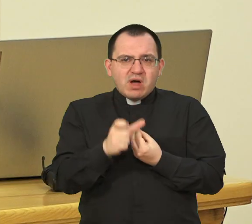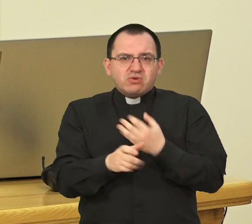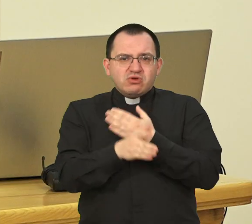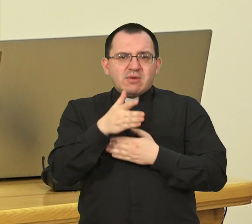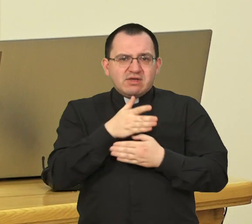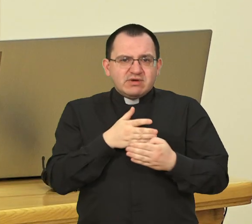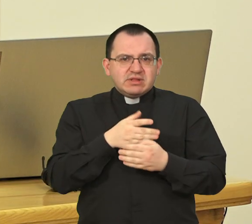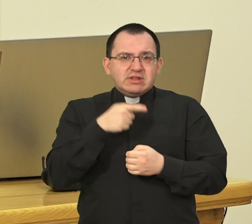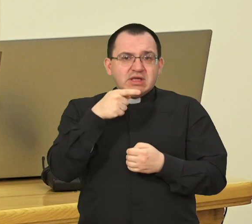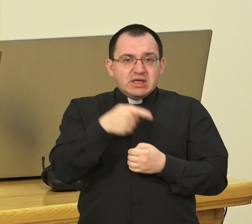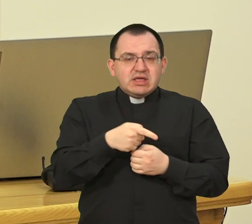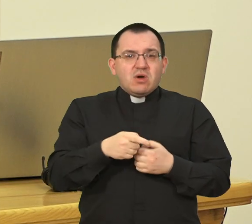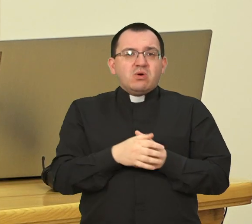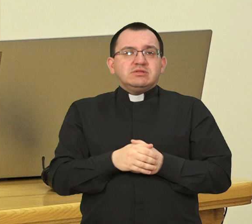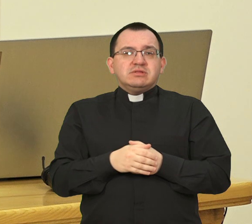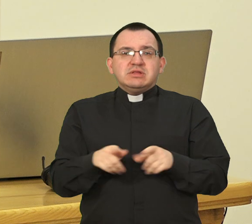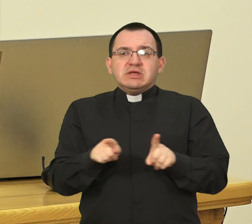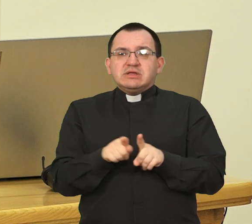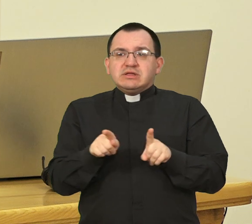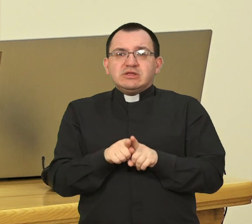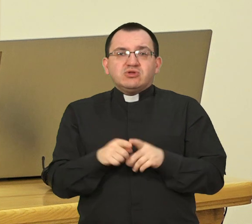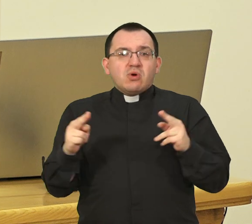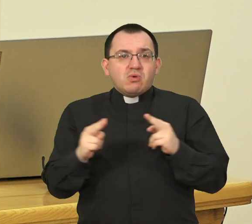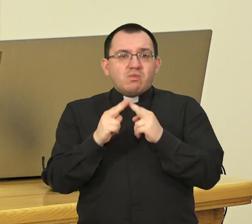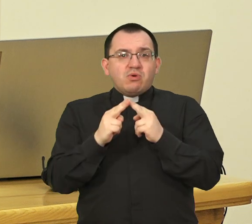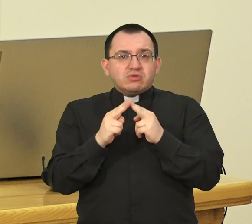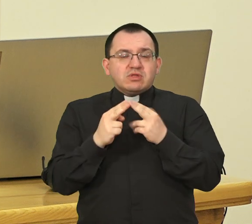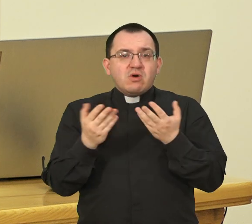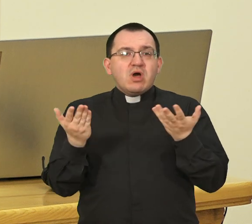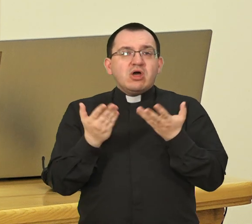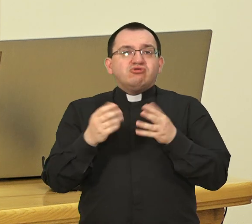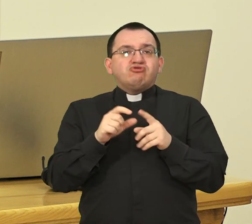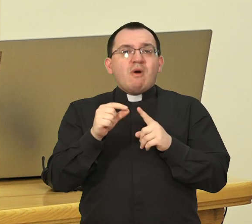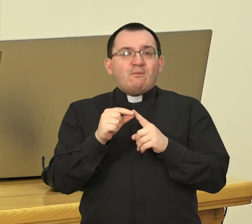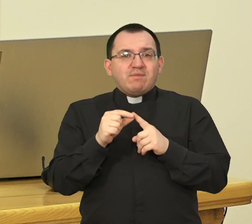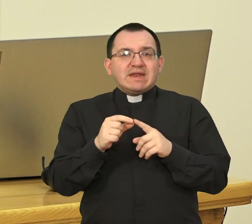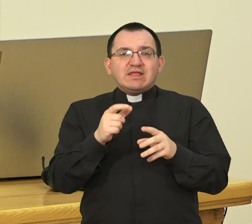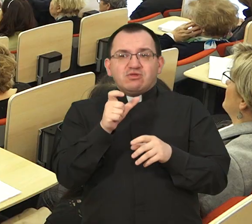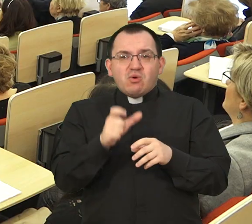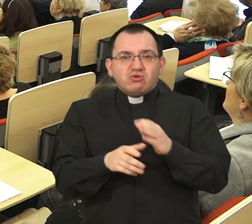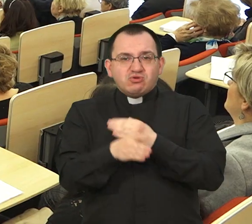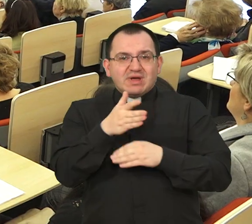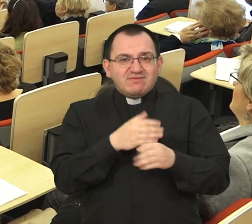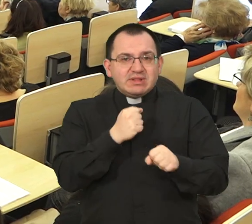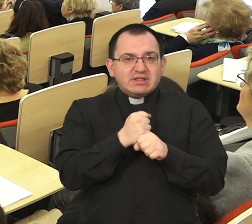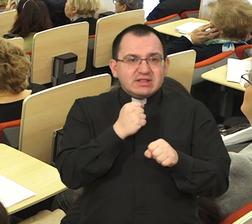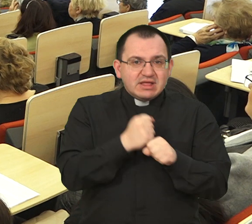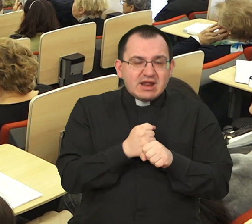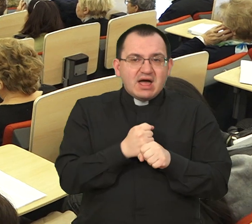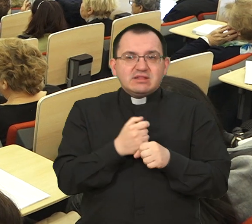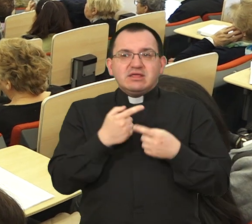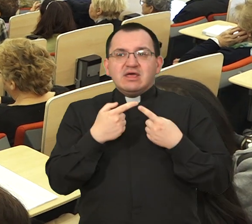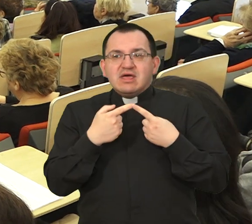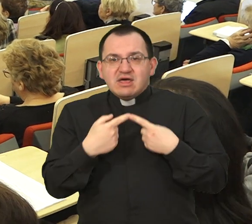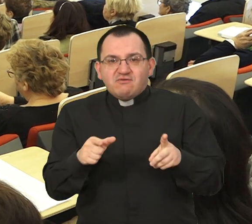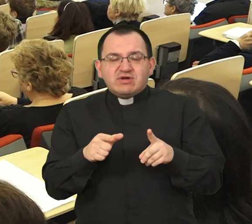te je u svom izlaganju Caritasove volontere ponajprije upoznao s logom povjerenstva, oblicima invaliditeta s kojima se radite, temelje